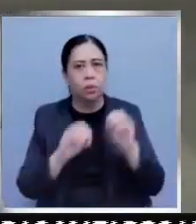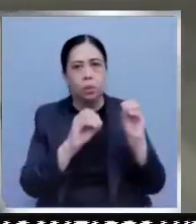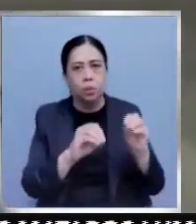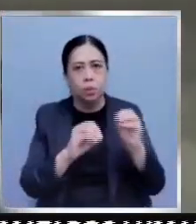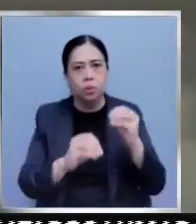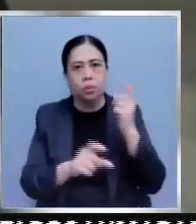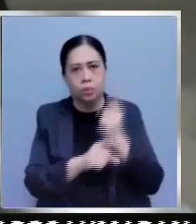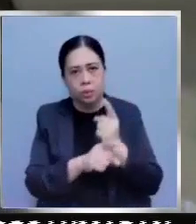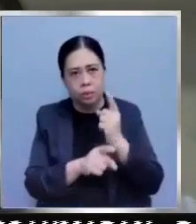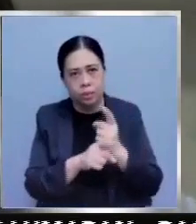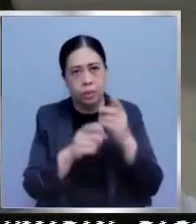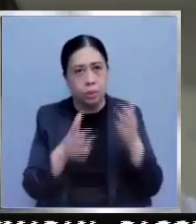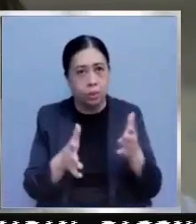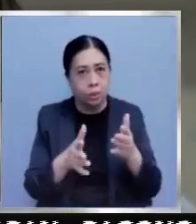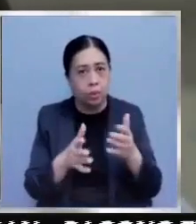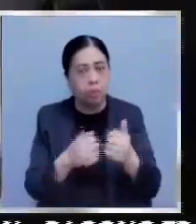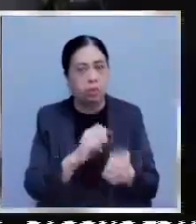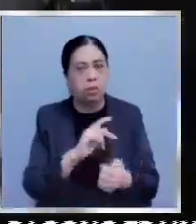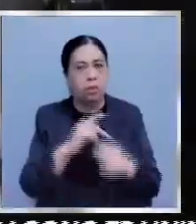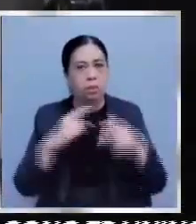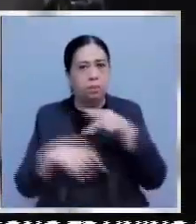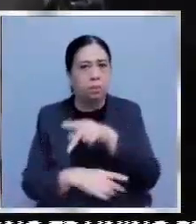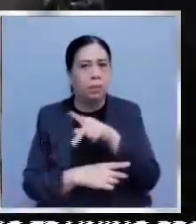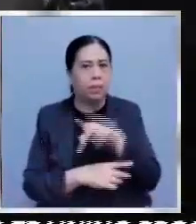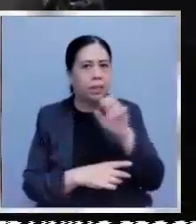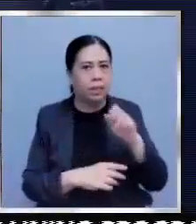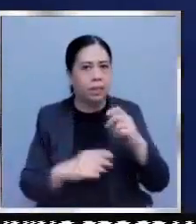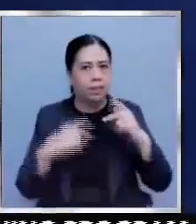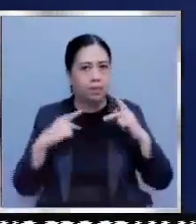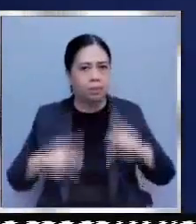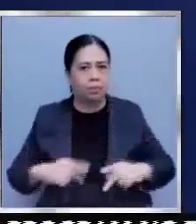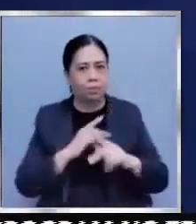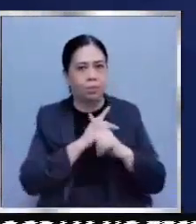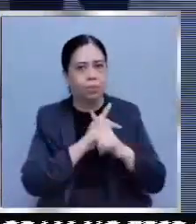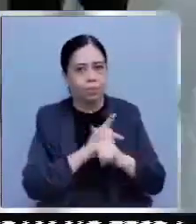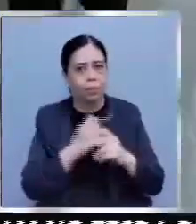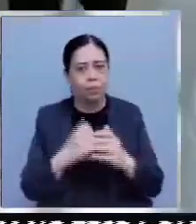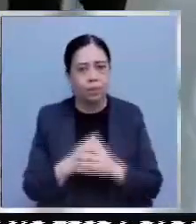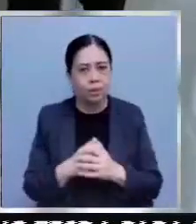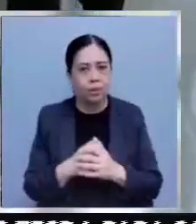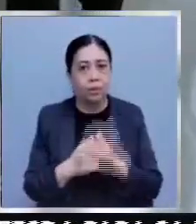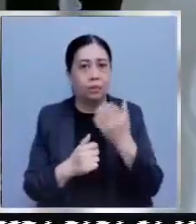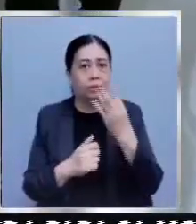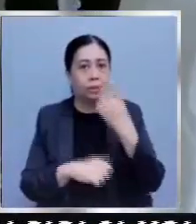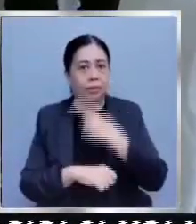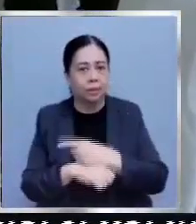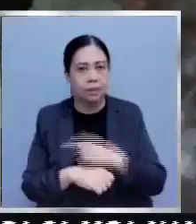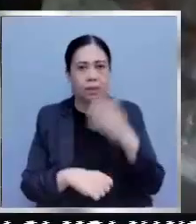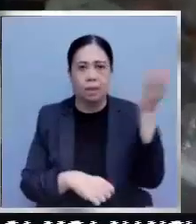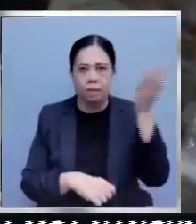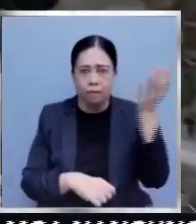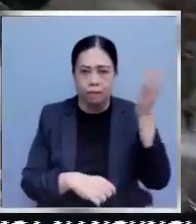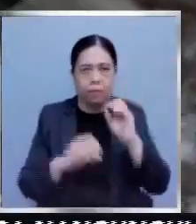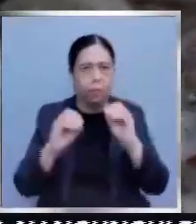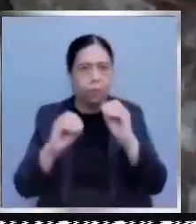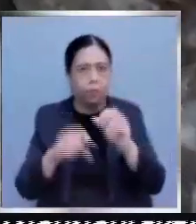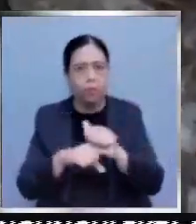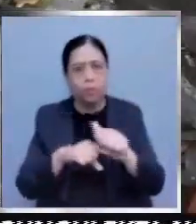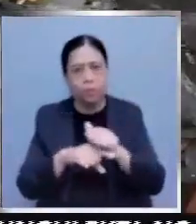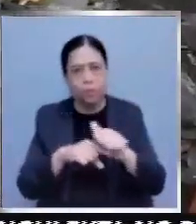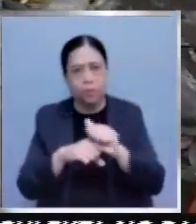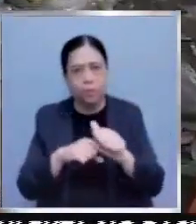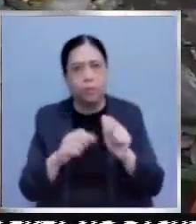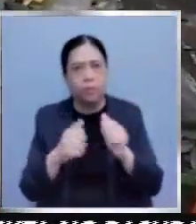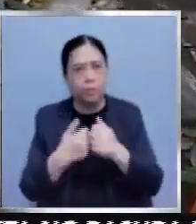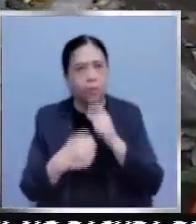um personal protective equipment L araw magtatagal ang programa may lecture sa Training Center at practical training sa